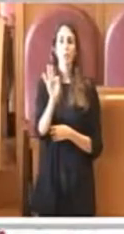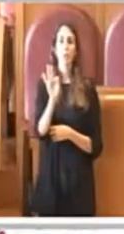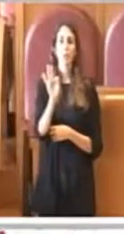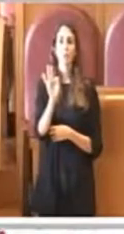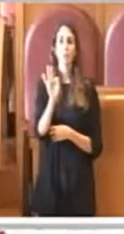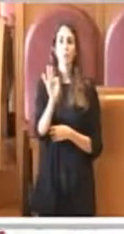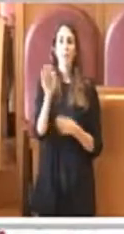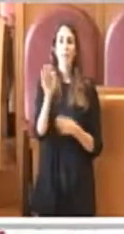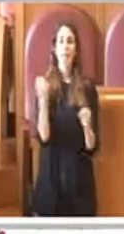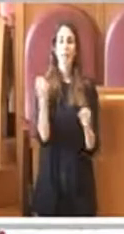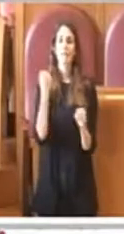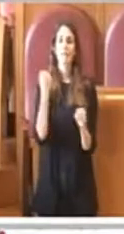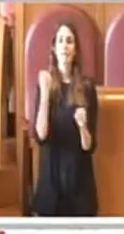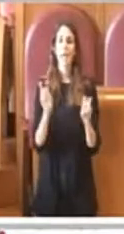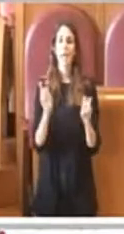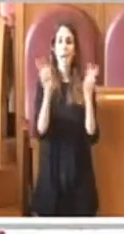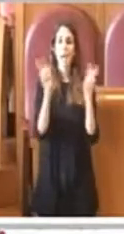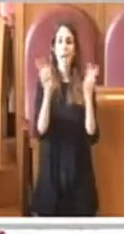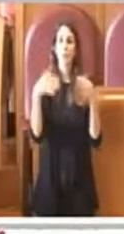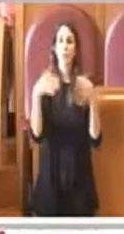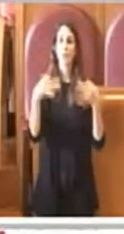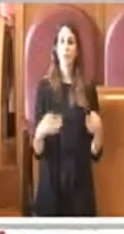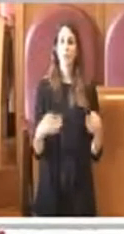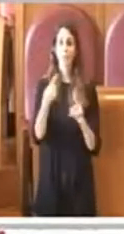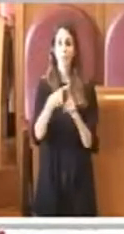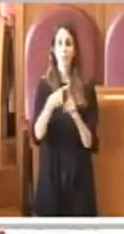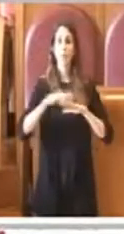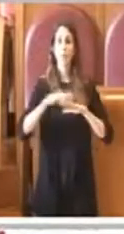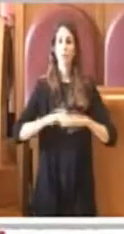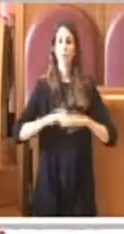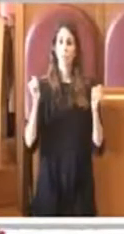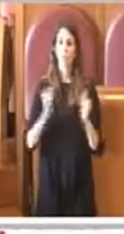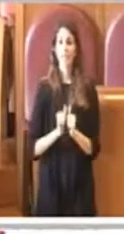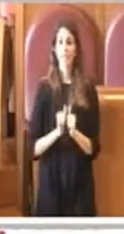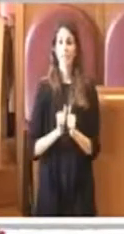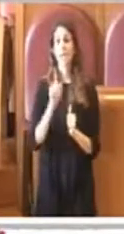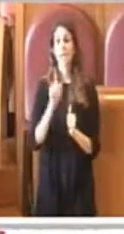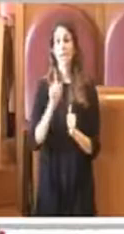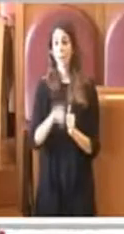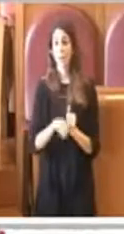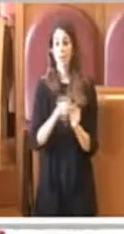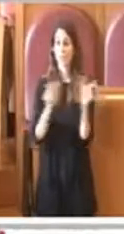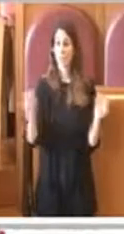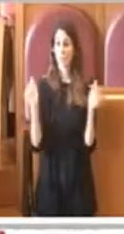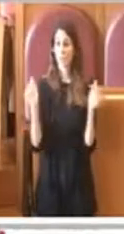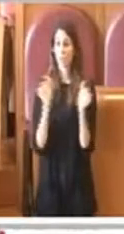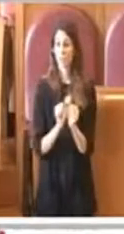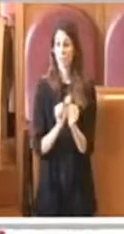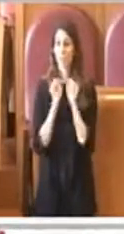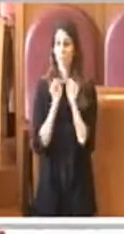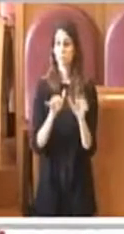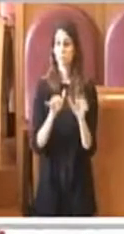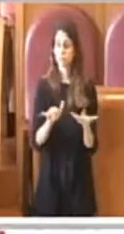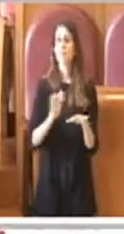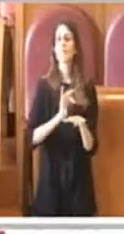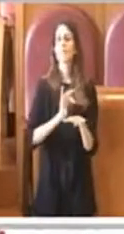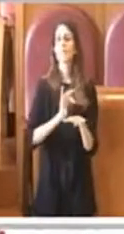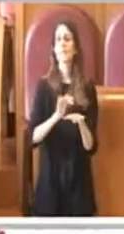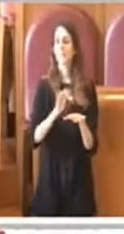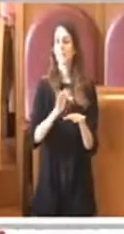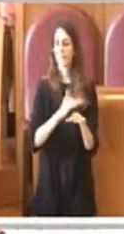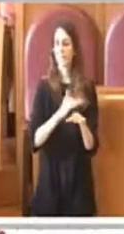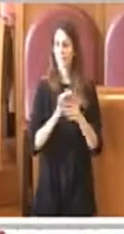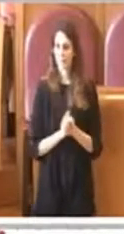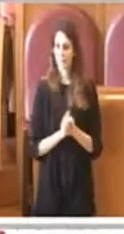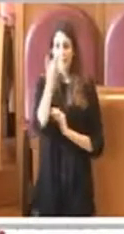a lavorare sui temi della sicurezza, della protezione civile e la sensibilizzazione dei cittadini per la prevenzione dei rischi e